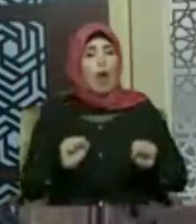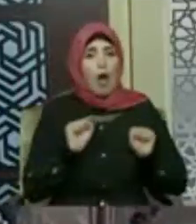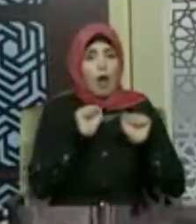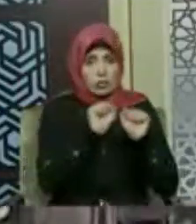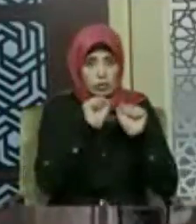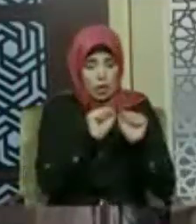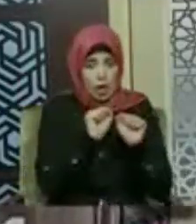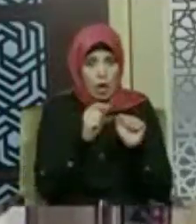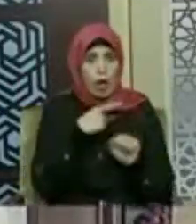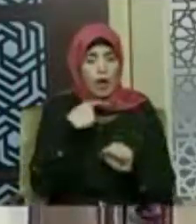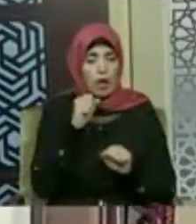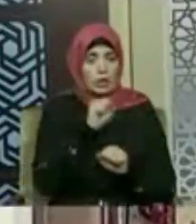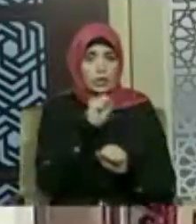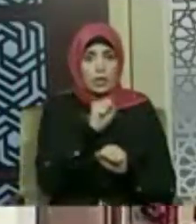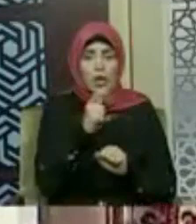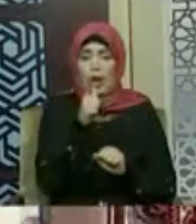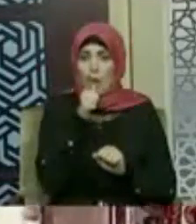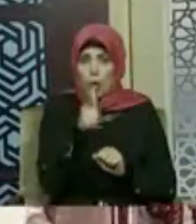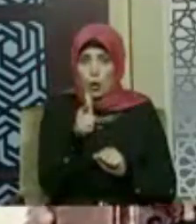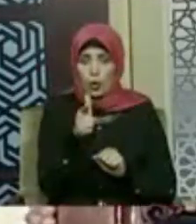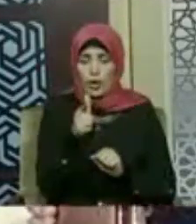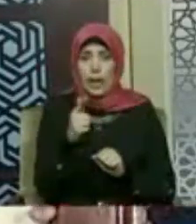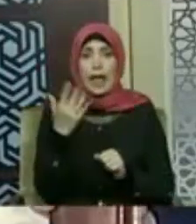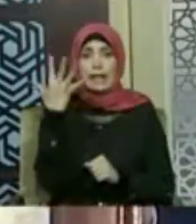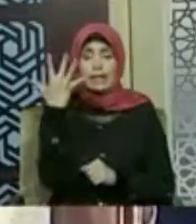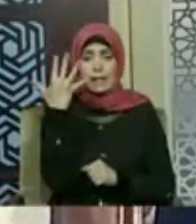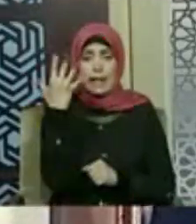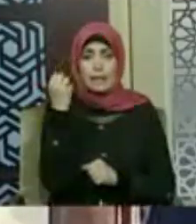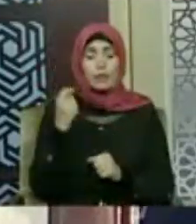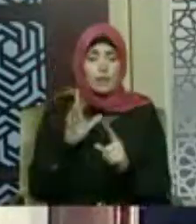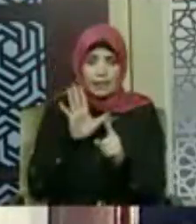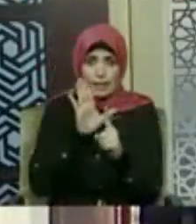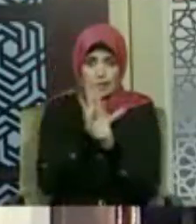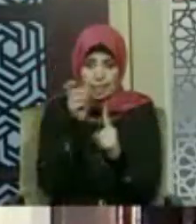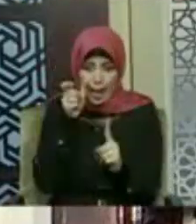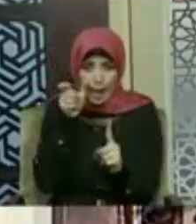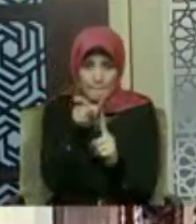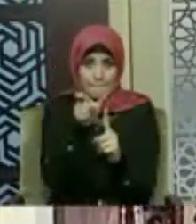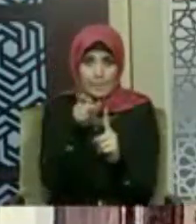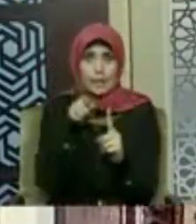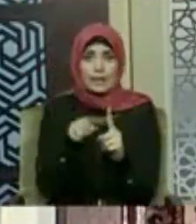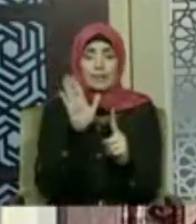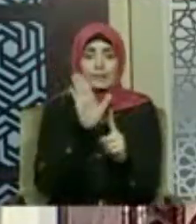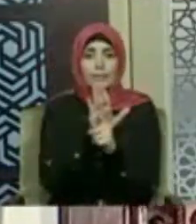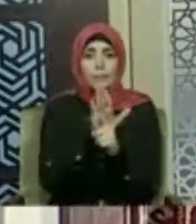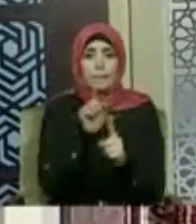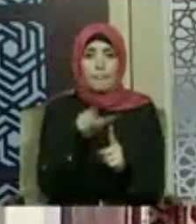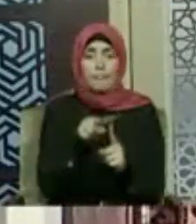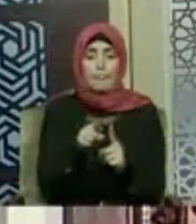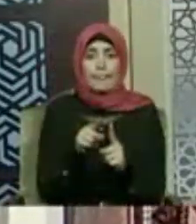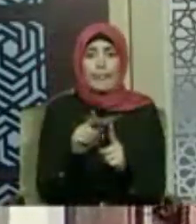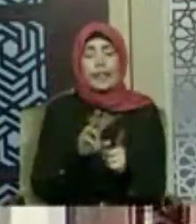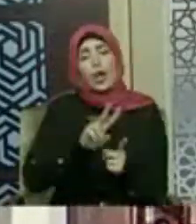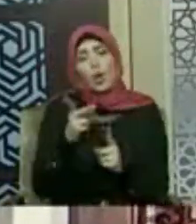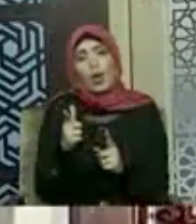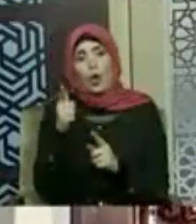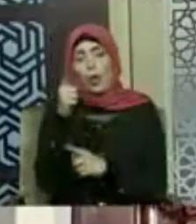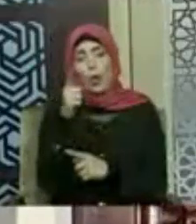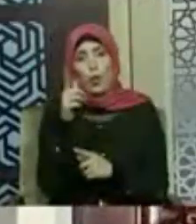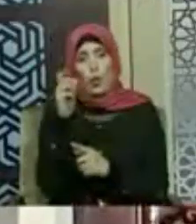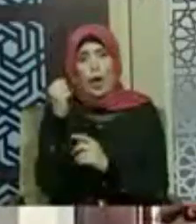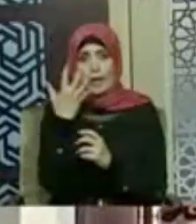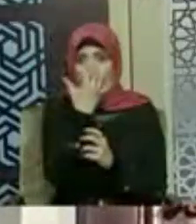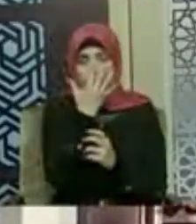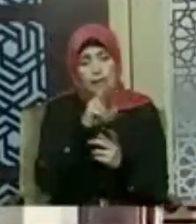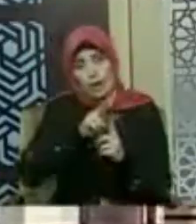خاصة: يد تحمي وأخرى تحمل السلاح، وبهذا